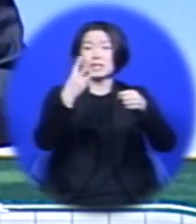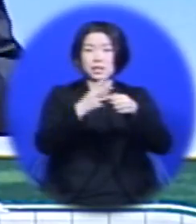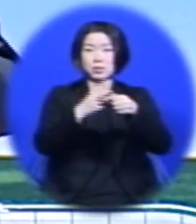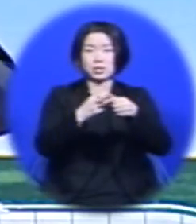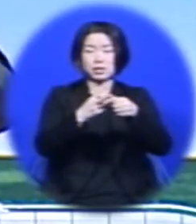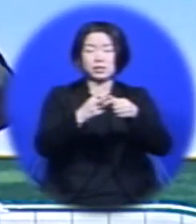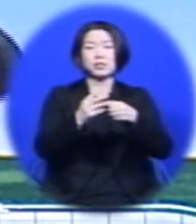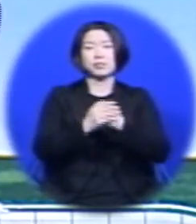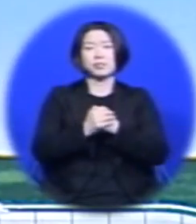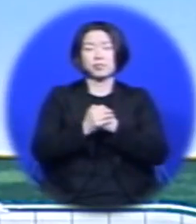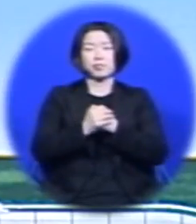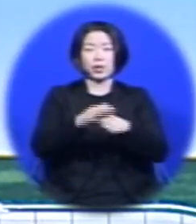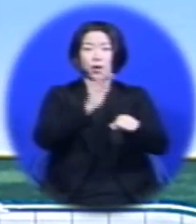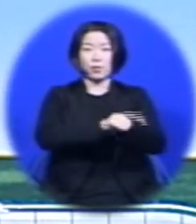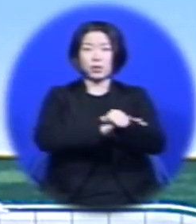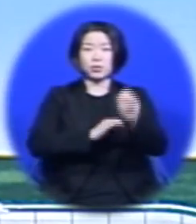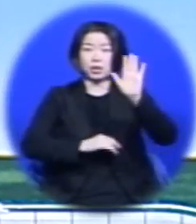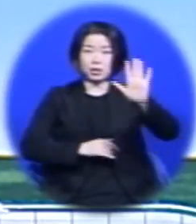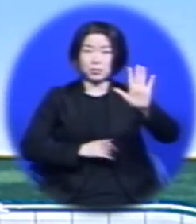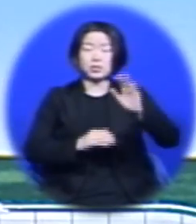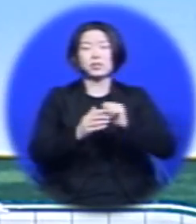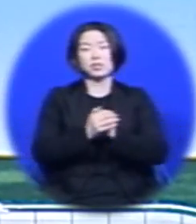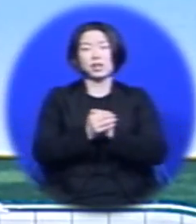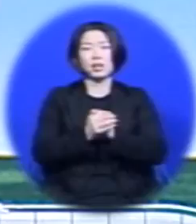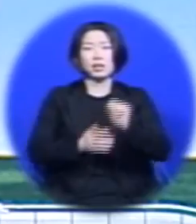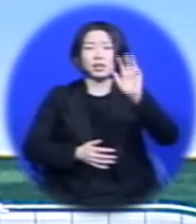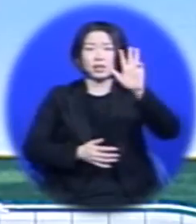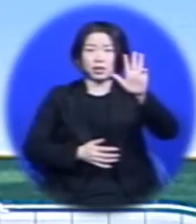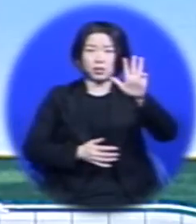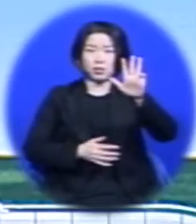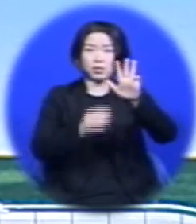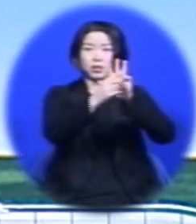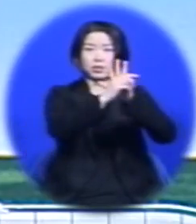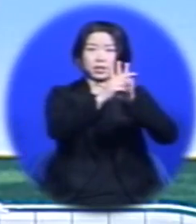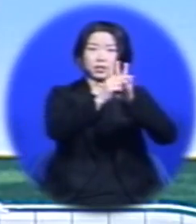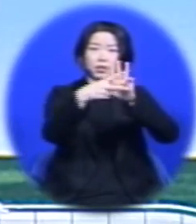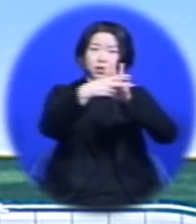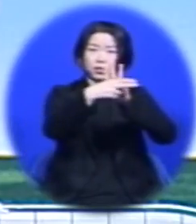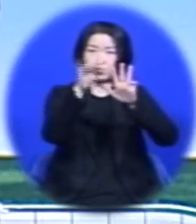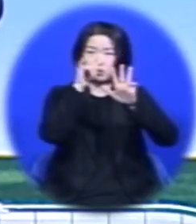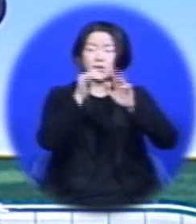하면서 왼손을 펼치는데 세 사람 다 새끼손가락이 없어요